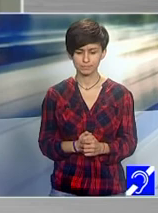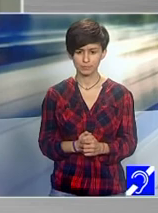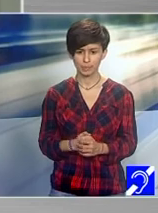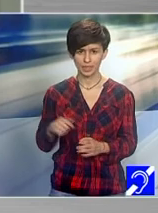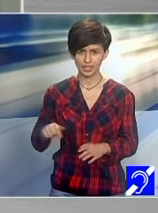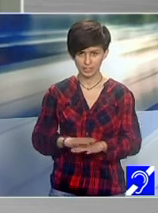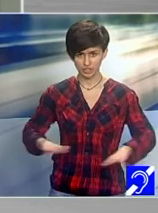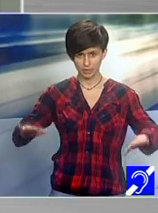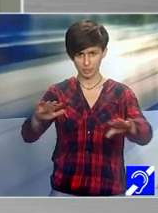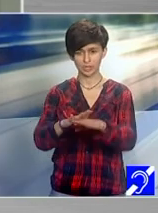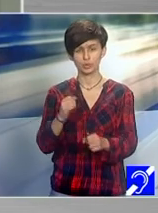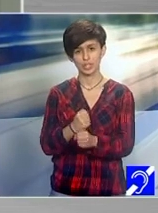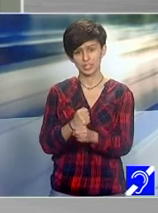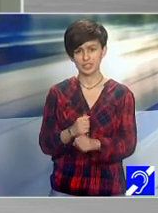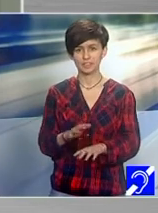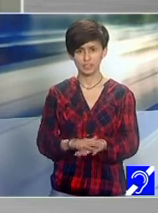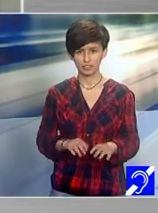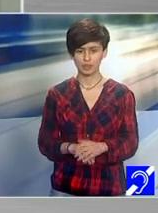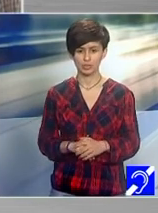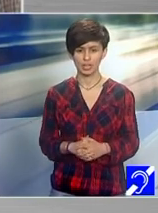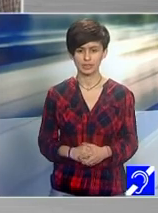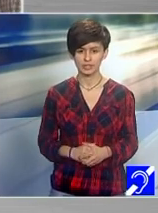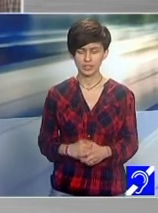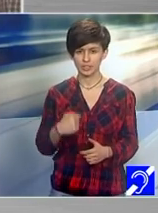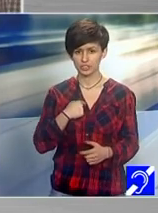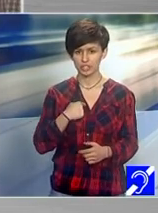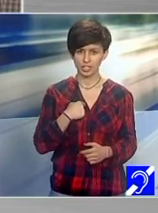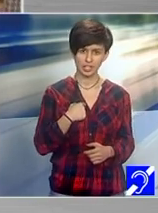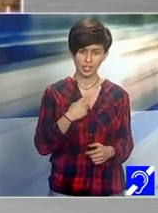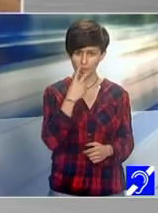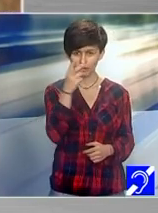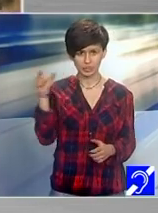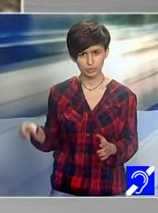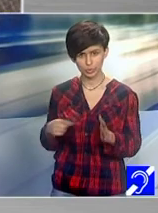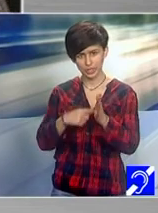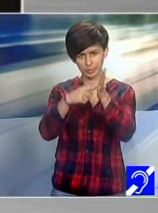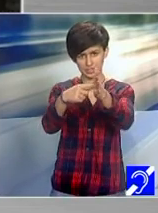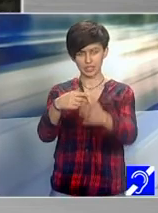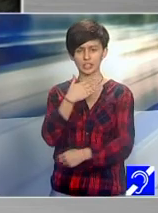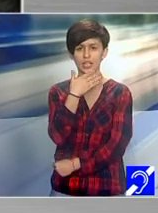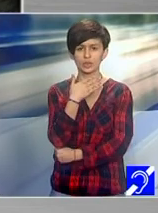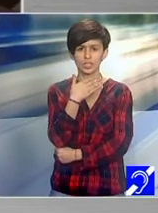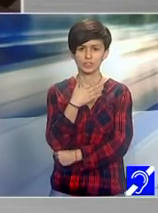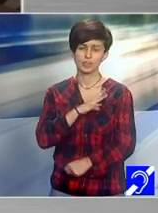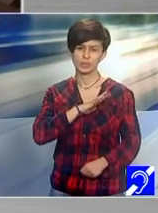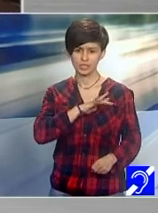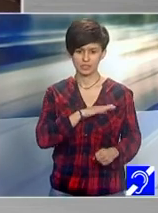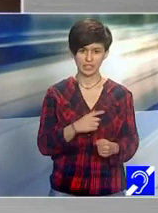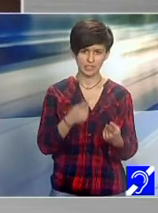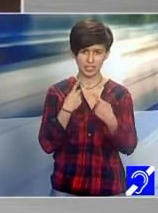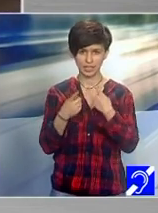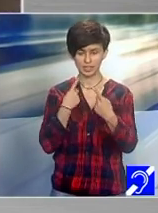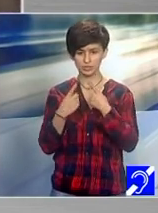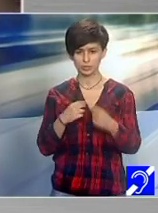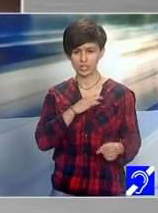se face manual. Și sunt chiar interesat, eu am văzut un reprezentant a unei firme din Franța, venit și a discutat cu băieți în